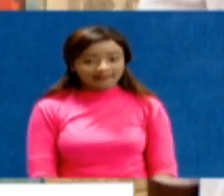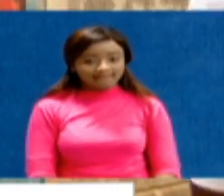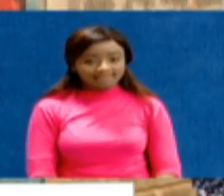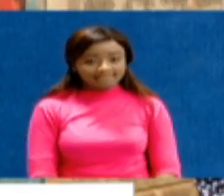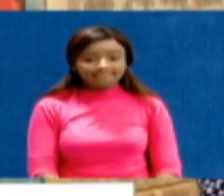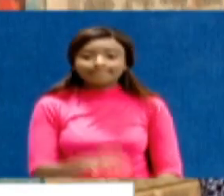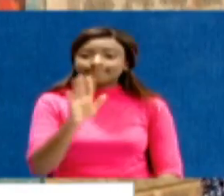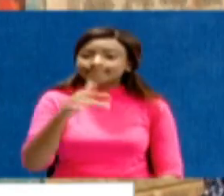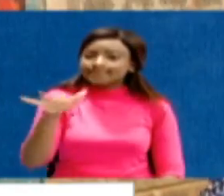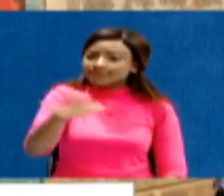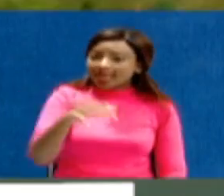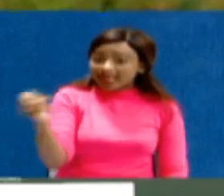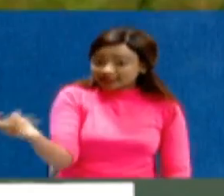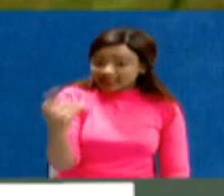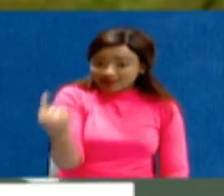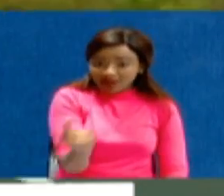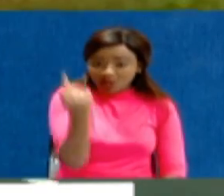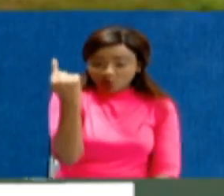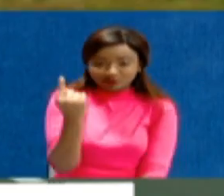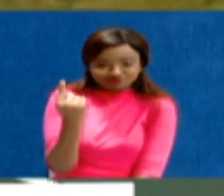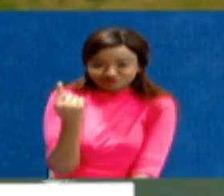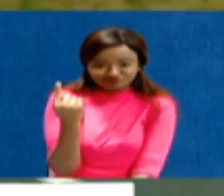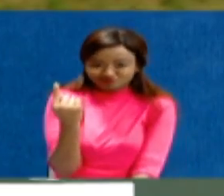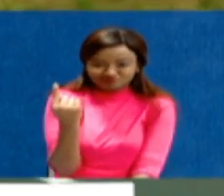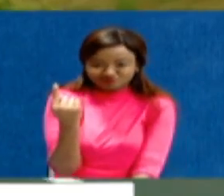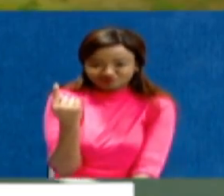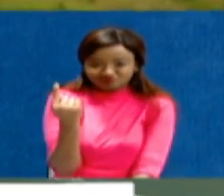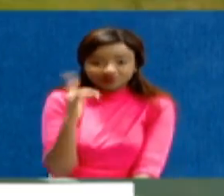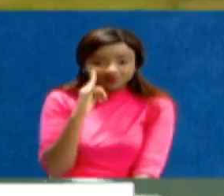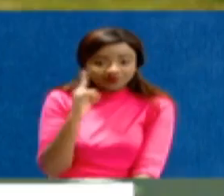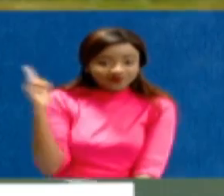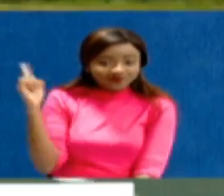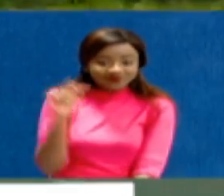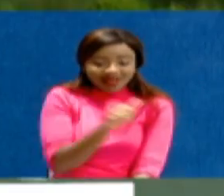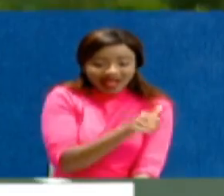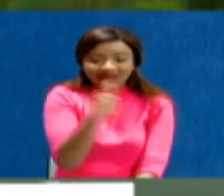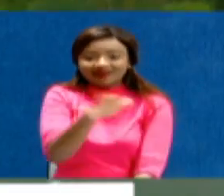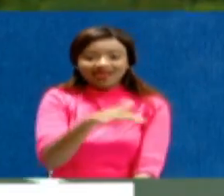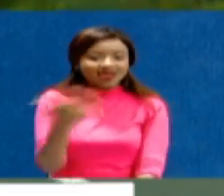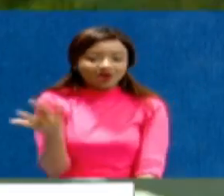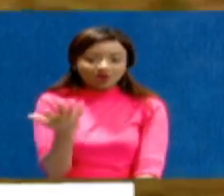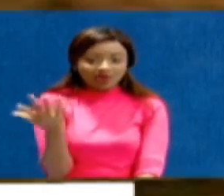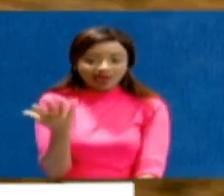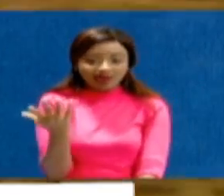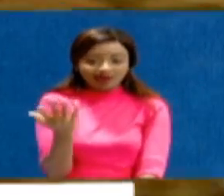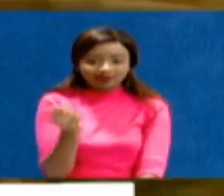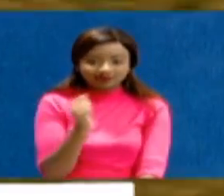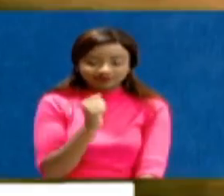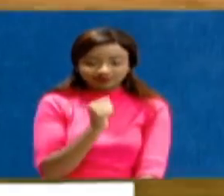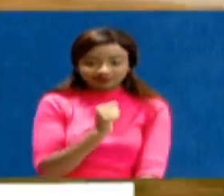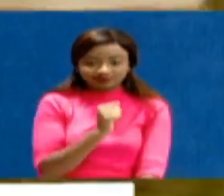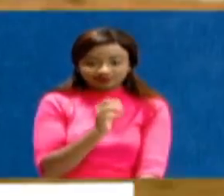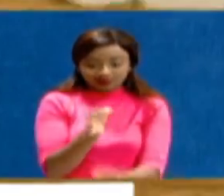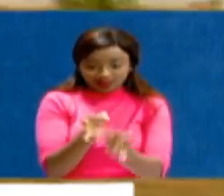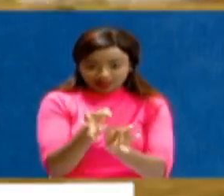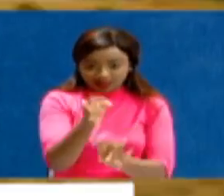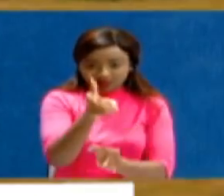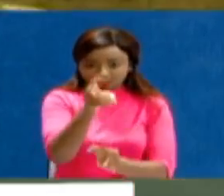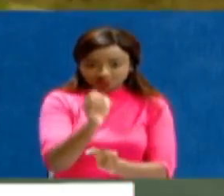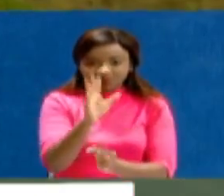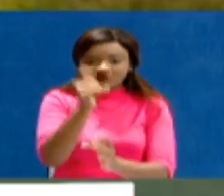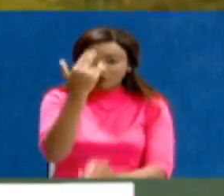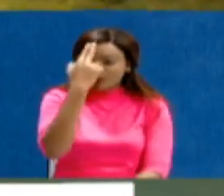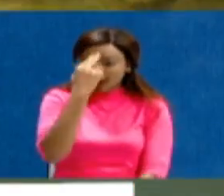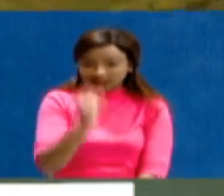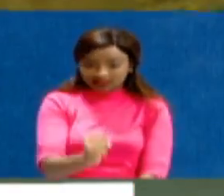pekee. Moja ya taswira ya kupigiwa mfano ni ile inayopatikana kilomita 20 kutoka mjini Kajiado. Hii ni sehemu